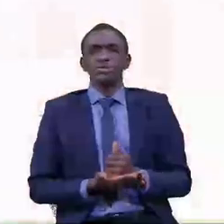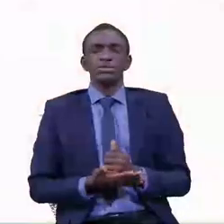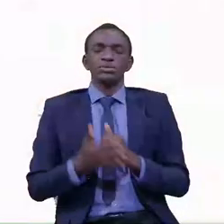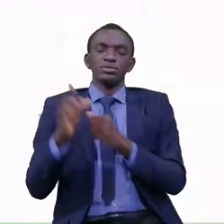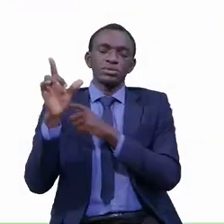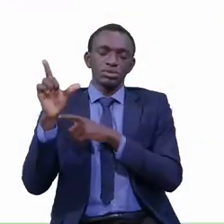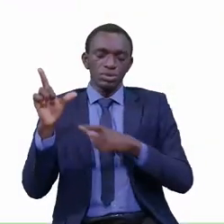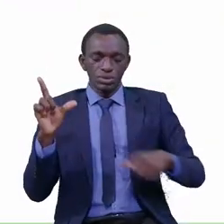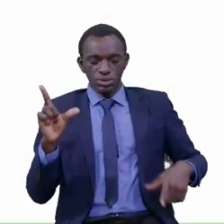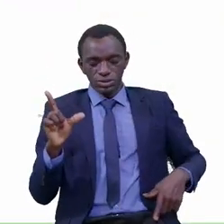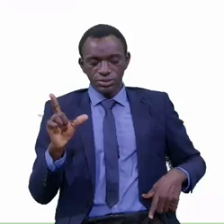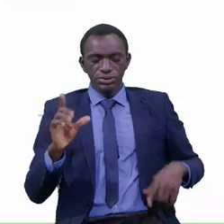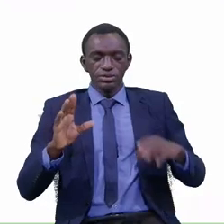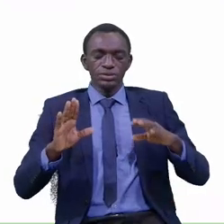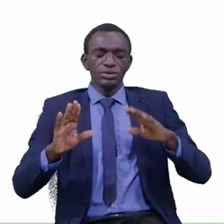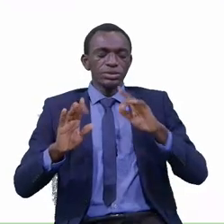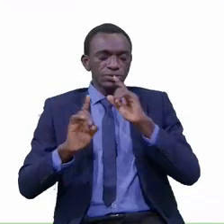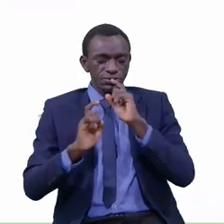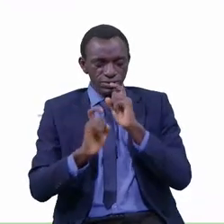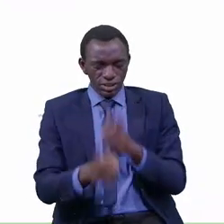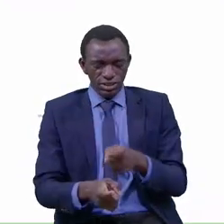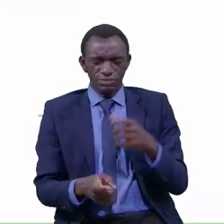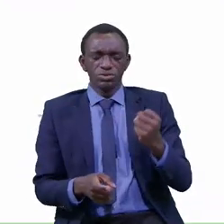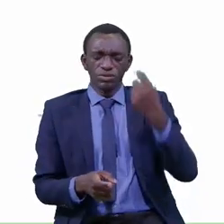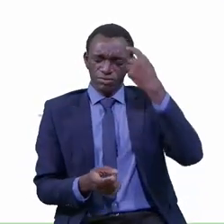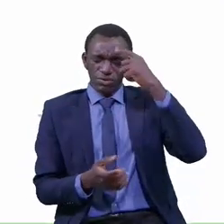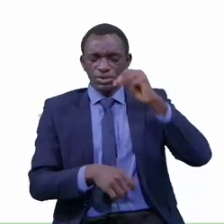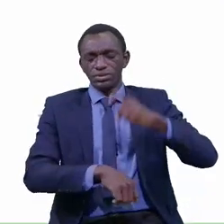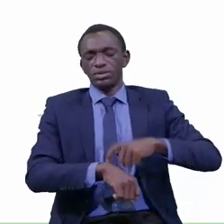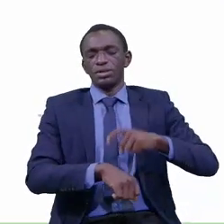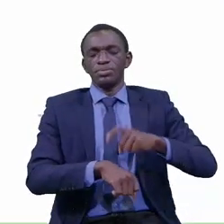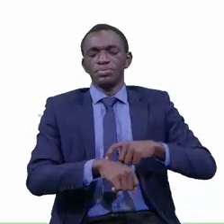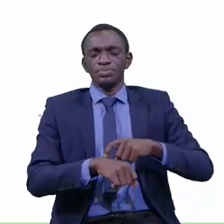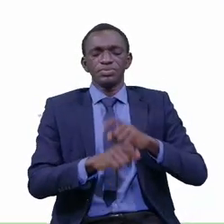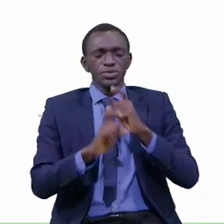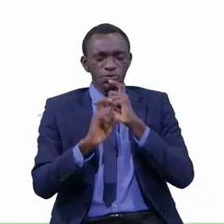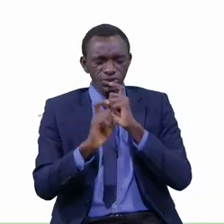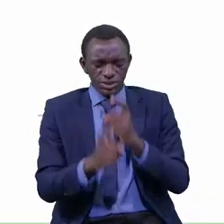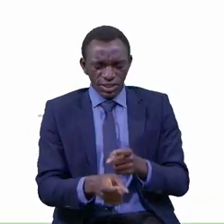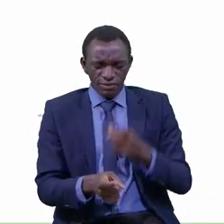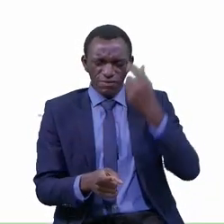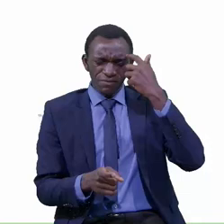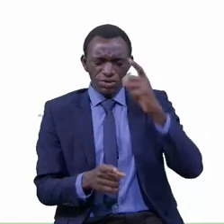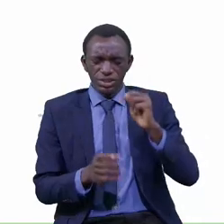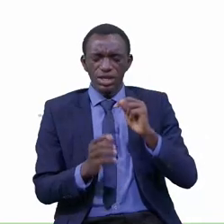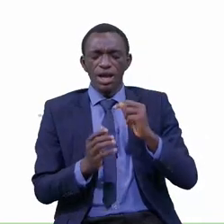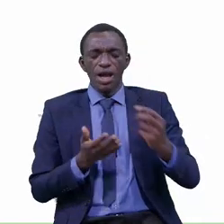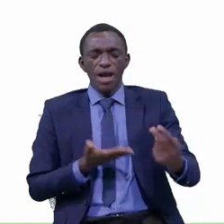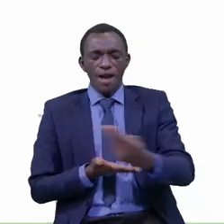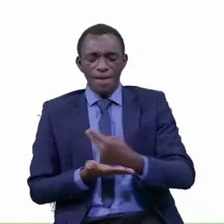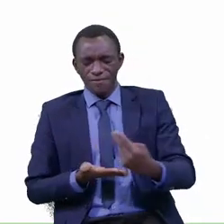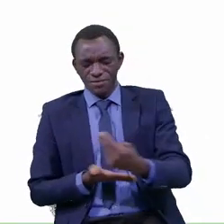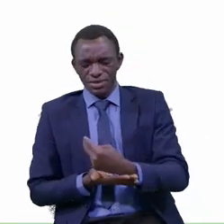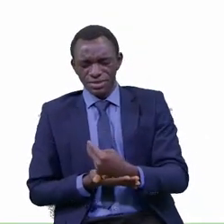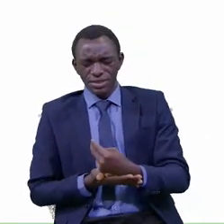Seigneur, les dons pour l'heure, les dons pour la moisson et